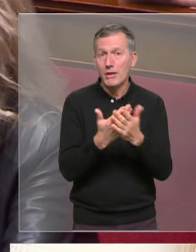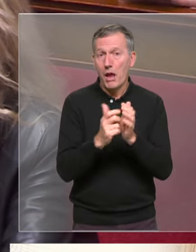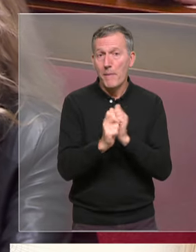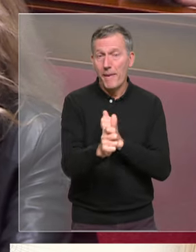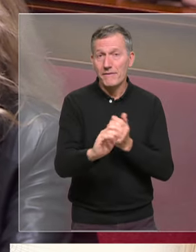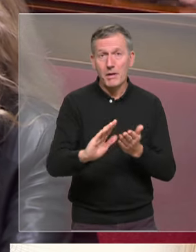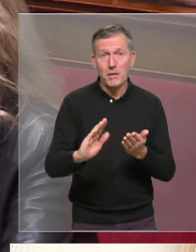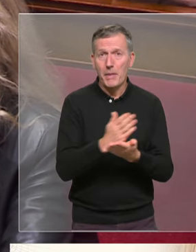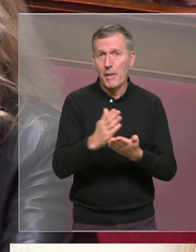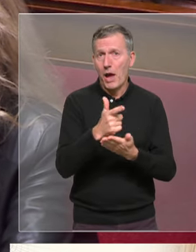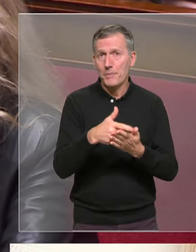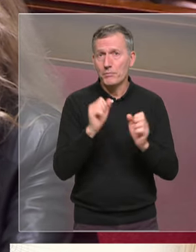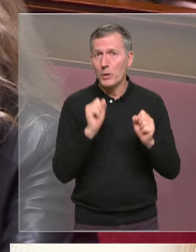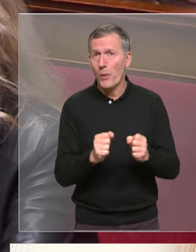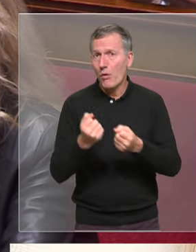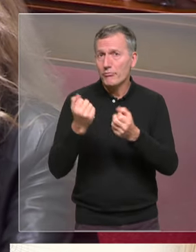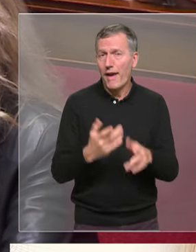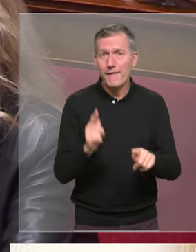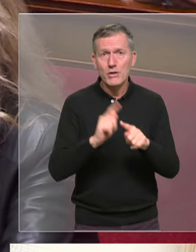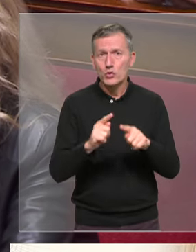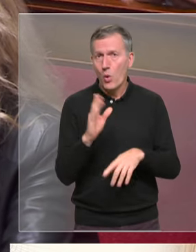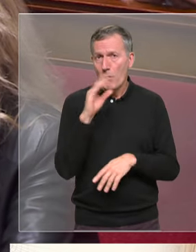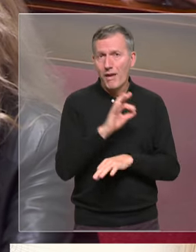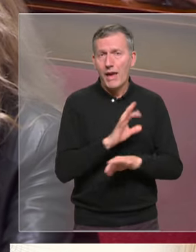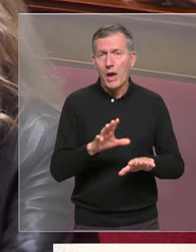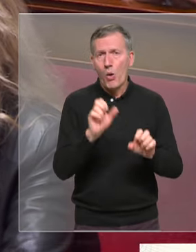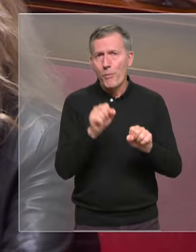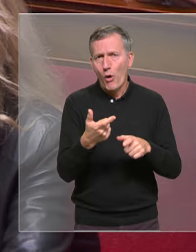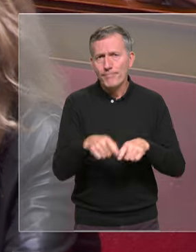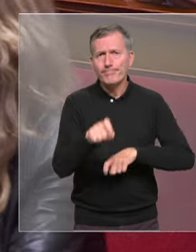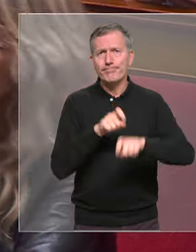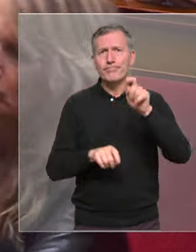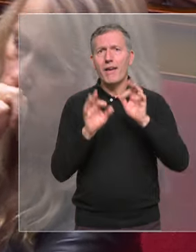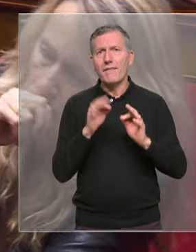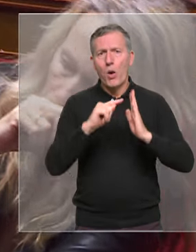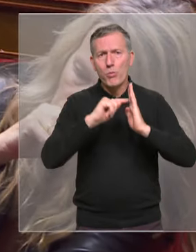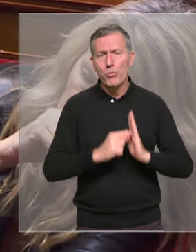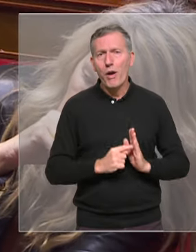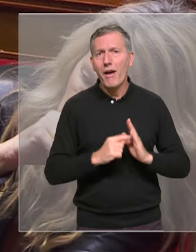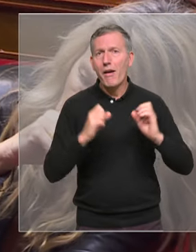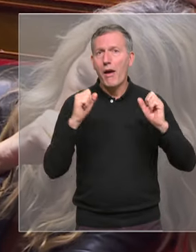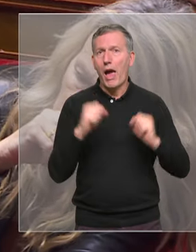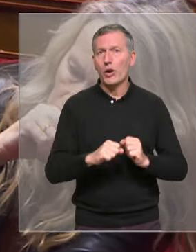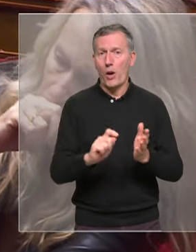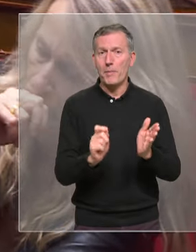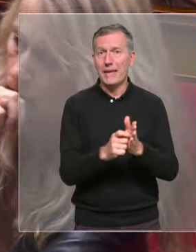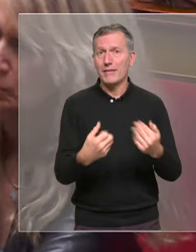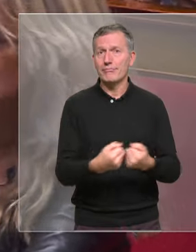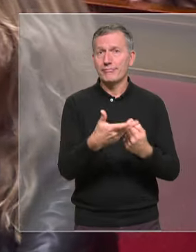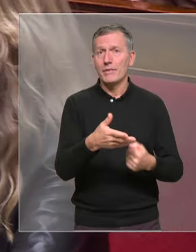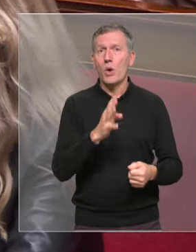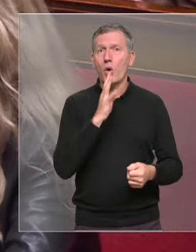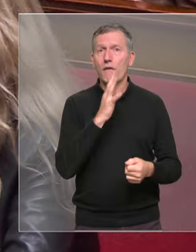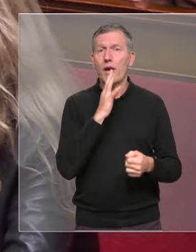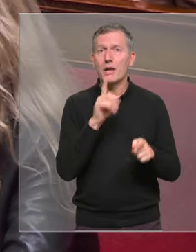préparer à toute éventualité et de ne rien exclure. Pouvez-vous revenir sur les points de consensus trouvés lors de cette conférence et le